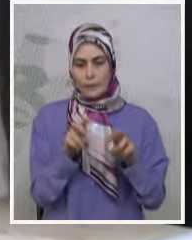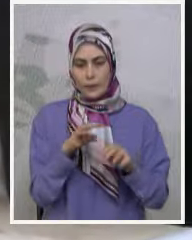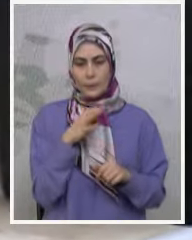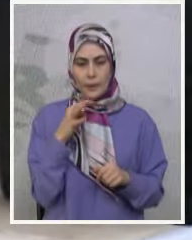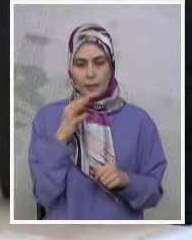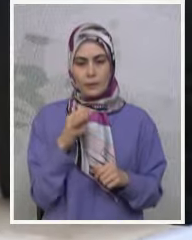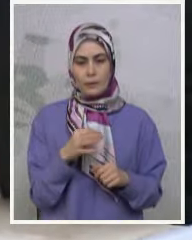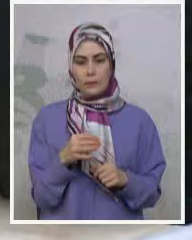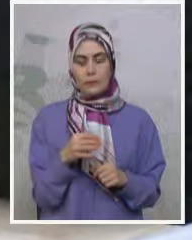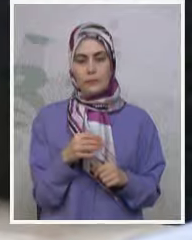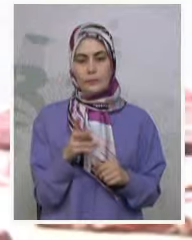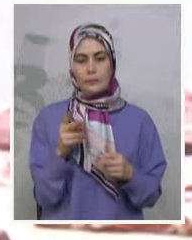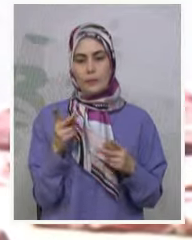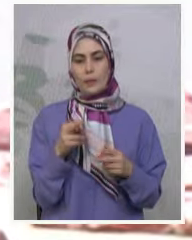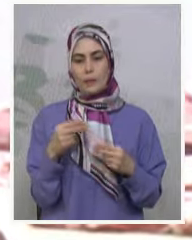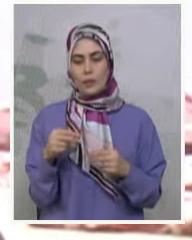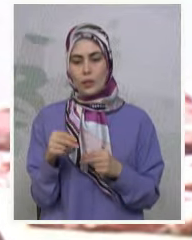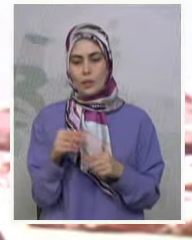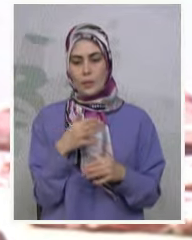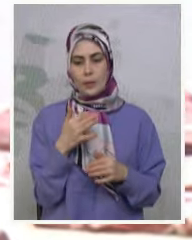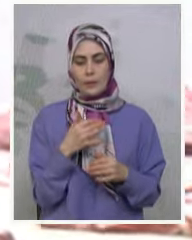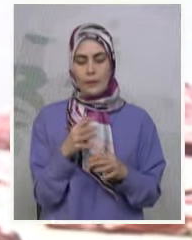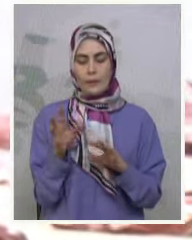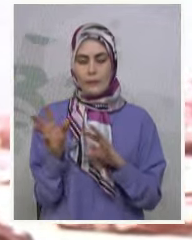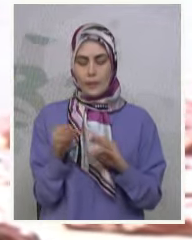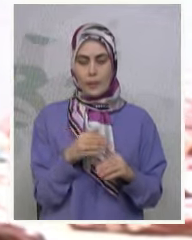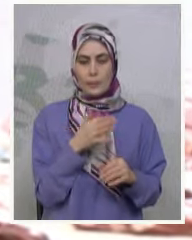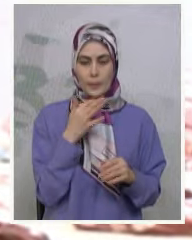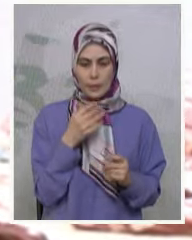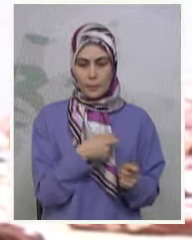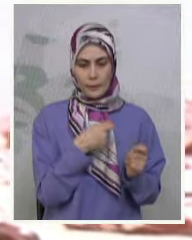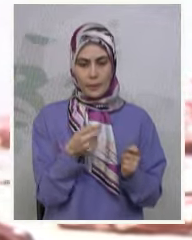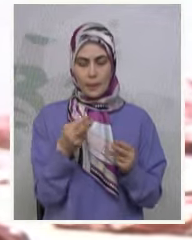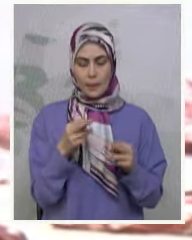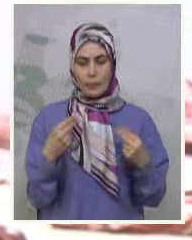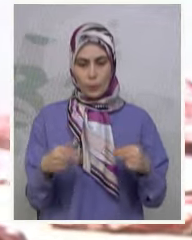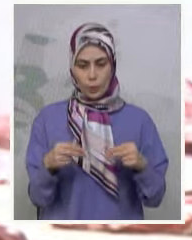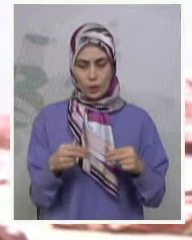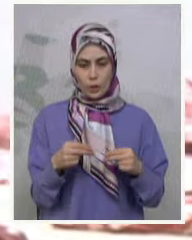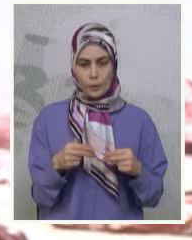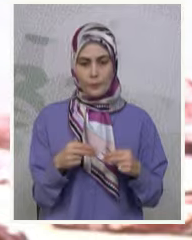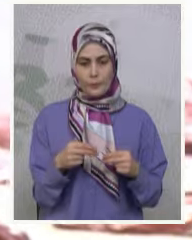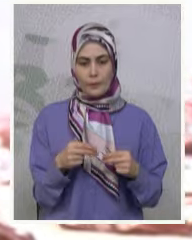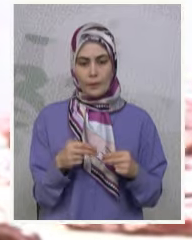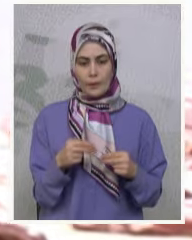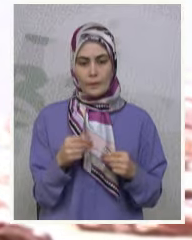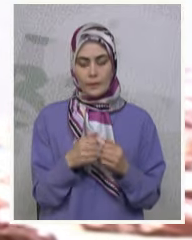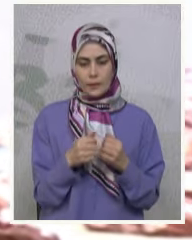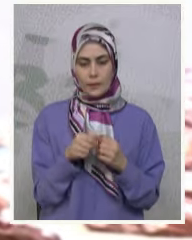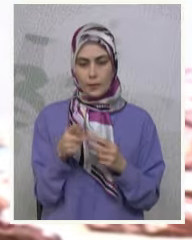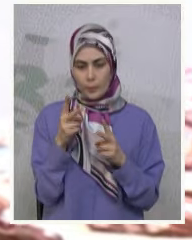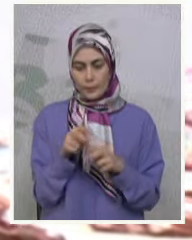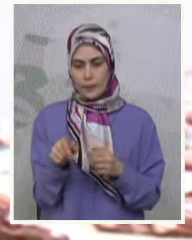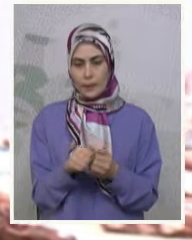продукции, выставляемой на продажу. Вся поступаемая продукция вы допускаете реализацию при наличии